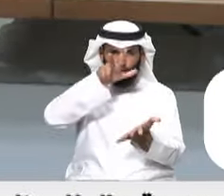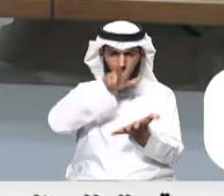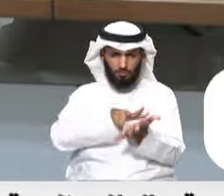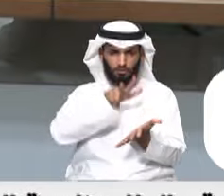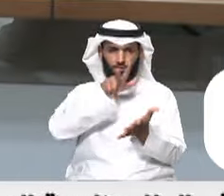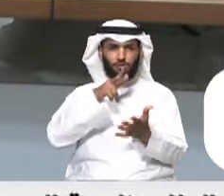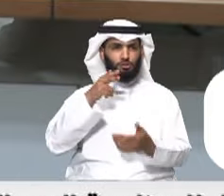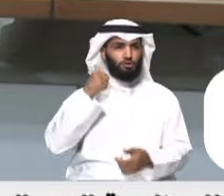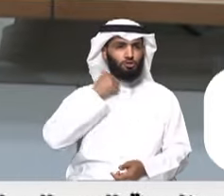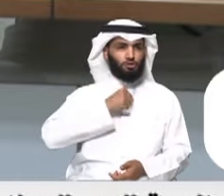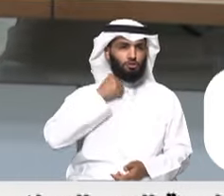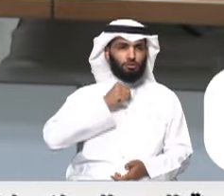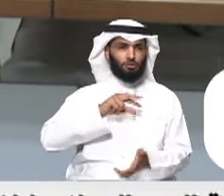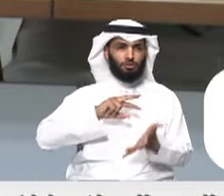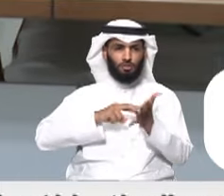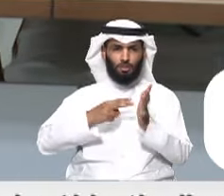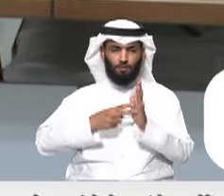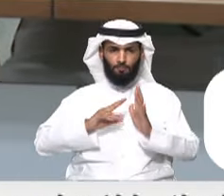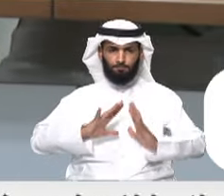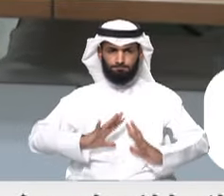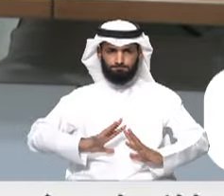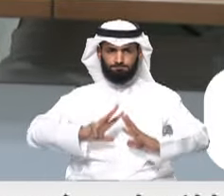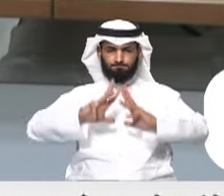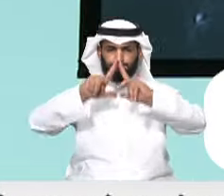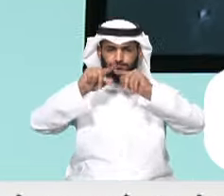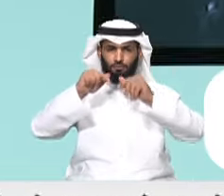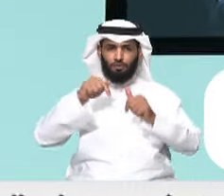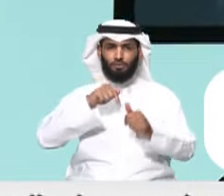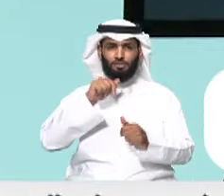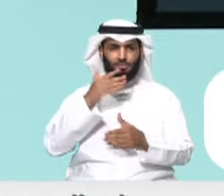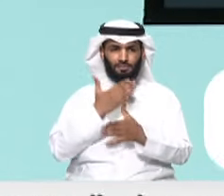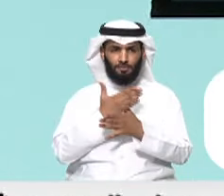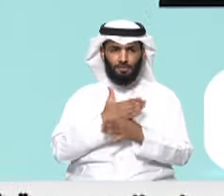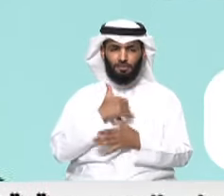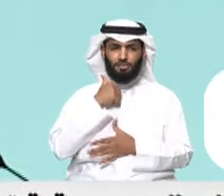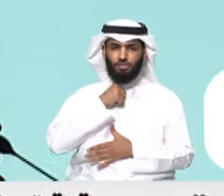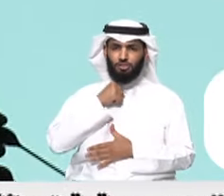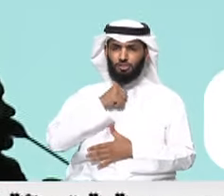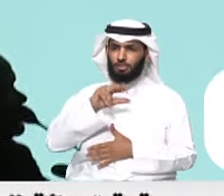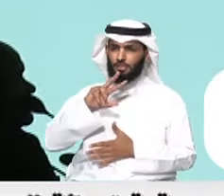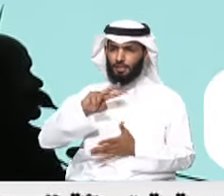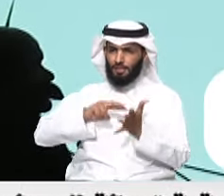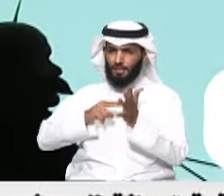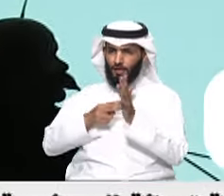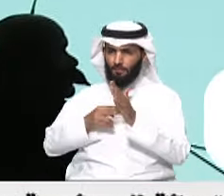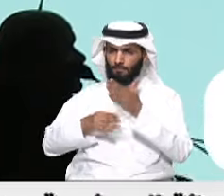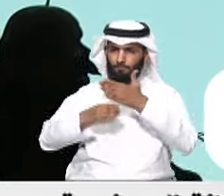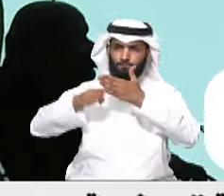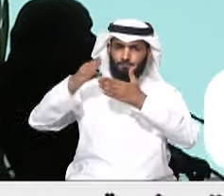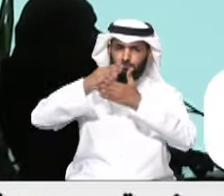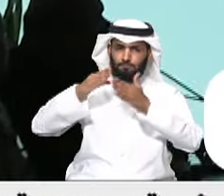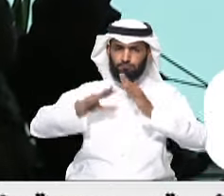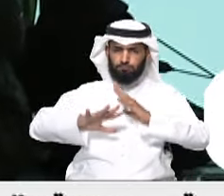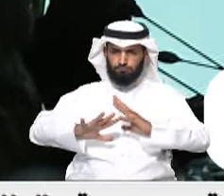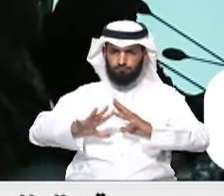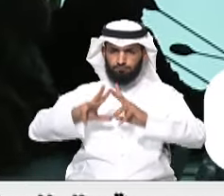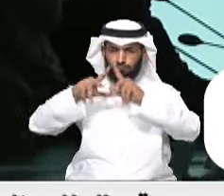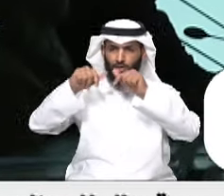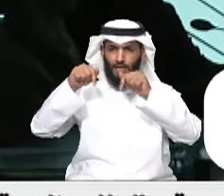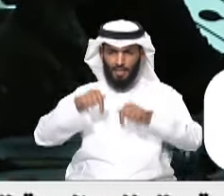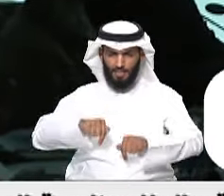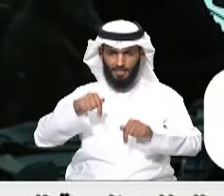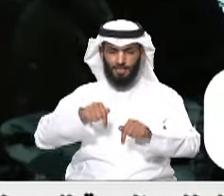المشاريع المنتظر انجازها وتطوير وتحديث الاخرى منها فمن بين لجان المجلس البلدي